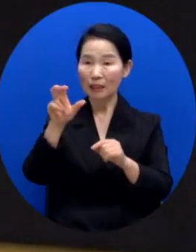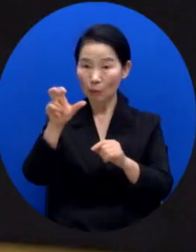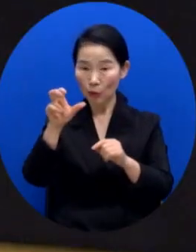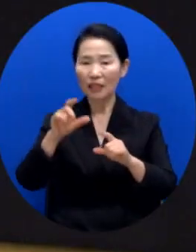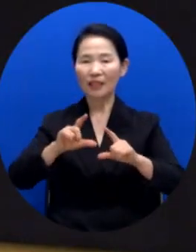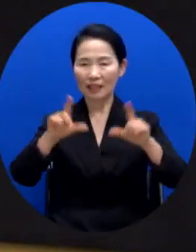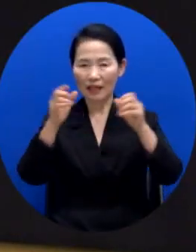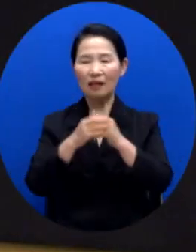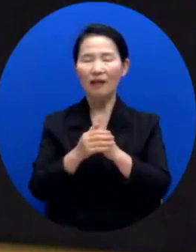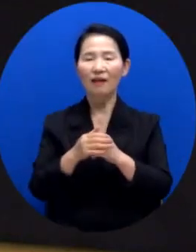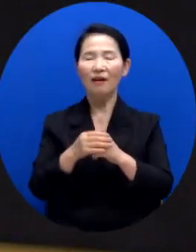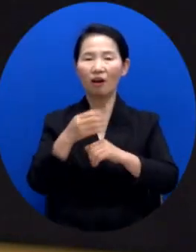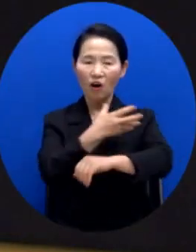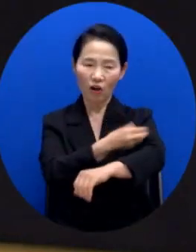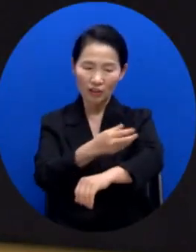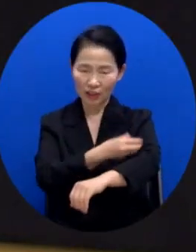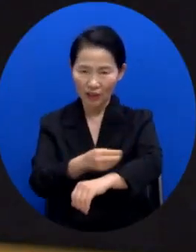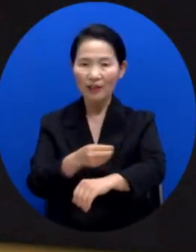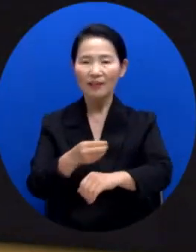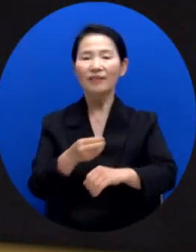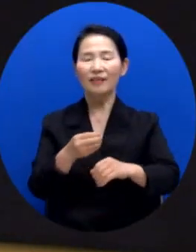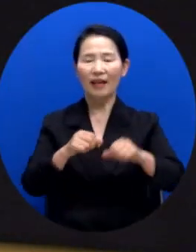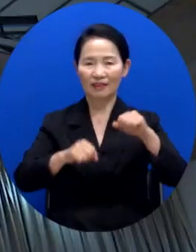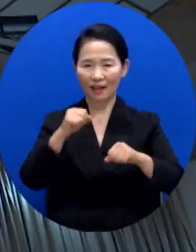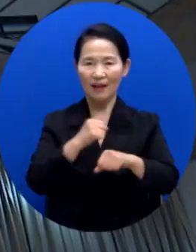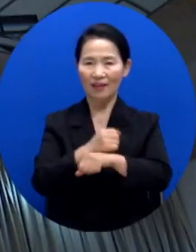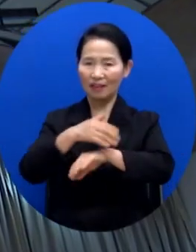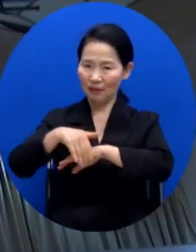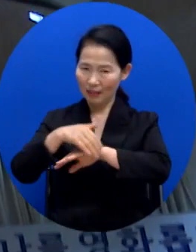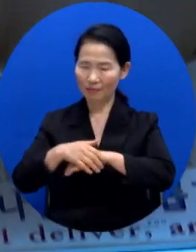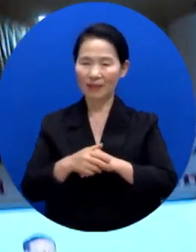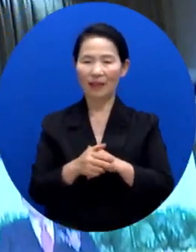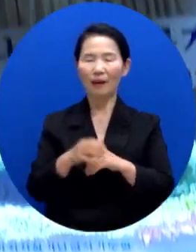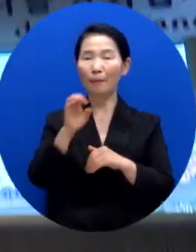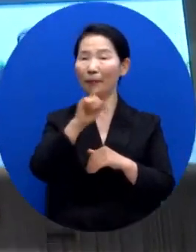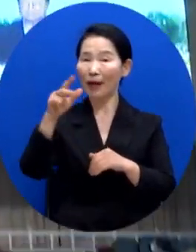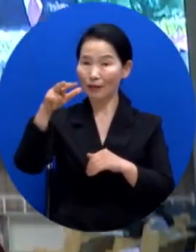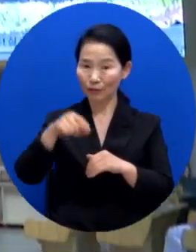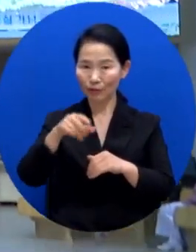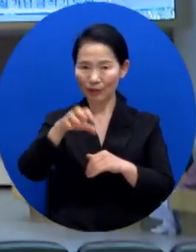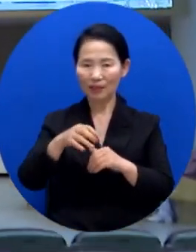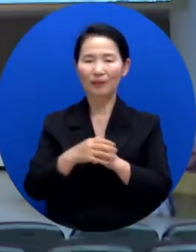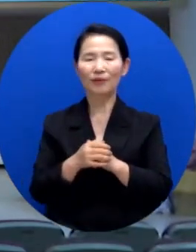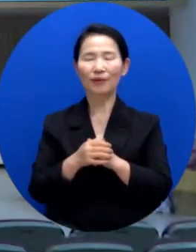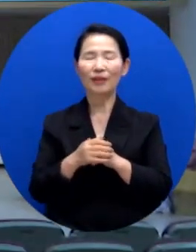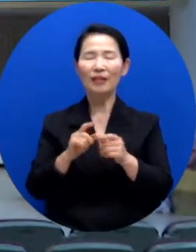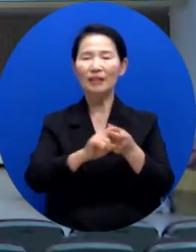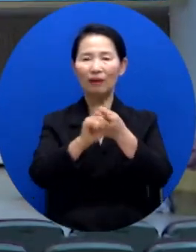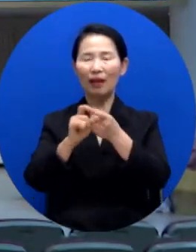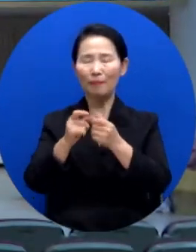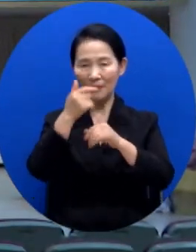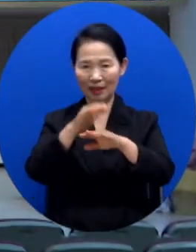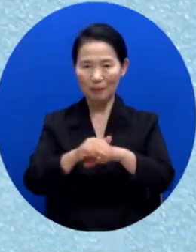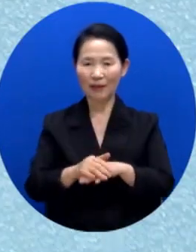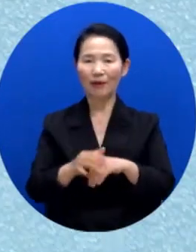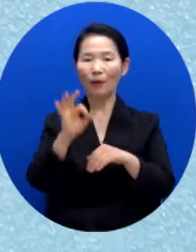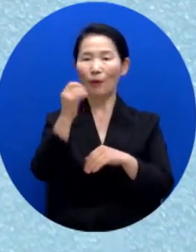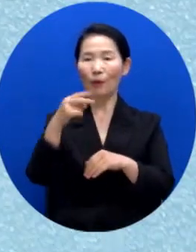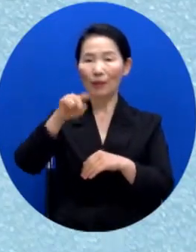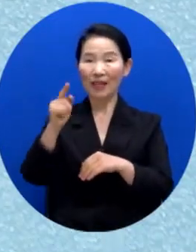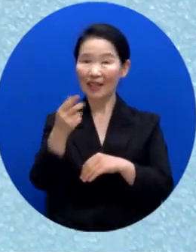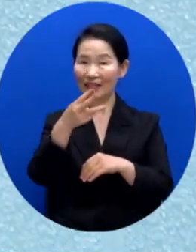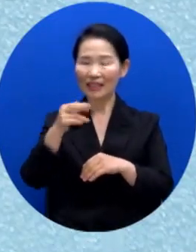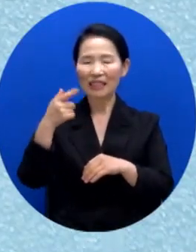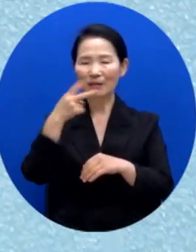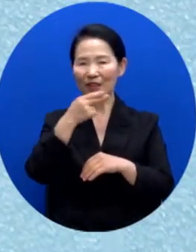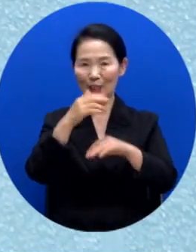캠페인에 이해한 표에서 전개할 예정입니다 파주시 기독교 연합회 주최 부활절 연합 예배는 오산 이 금식기도원 에서